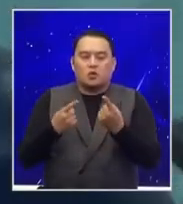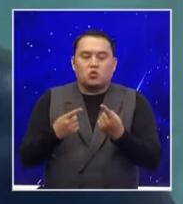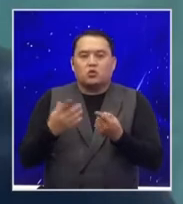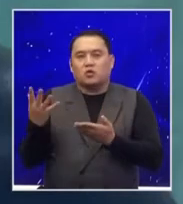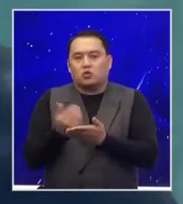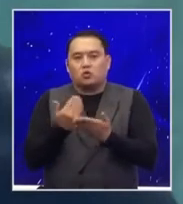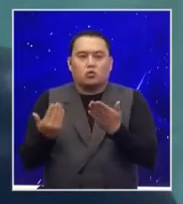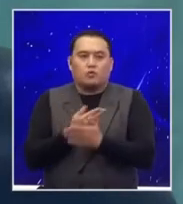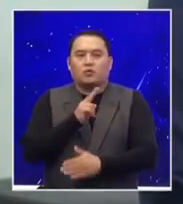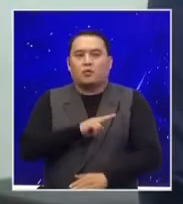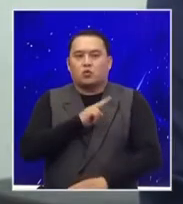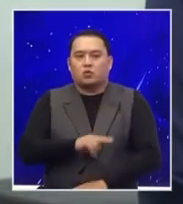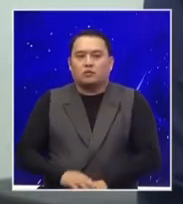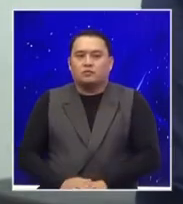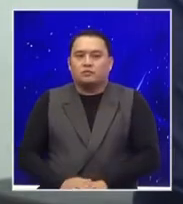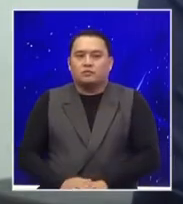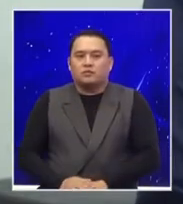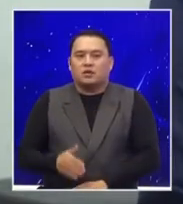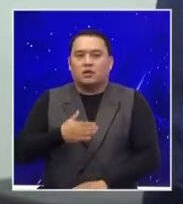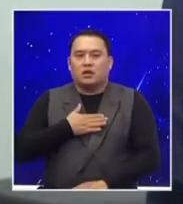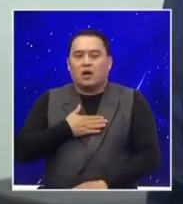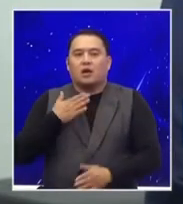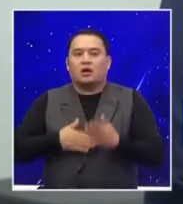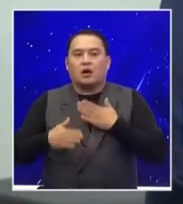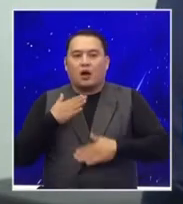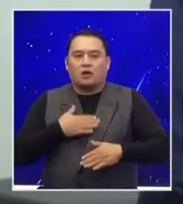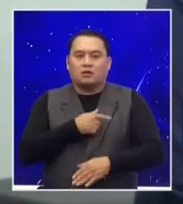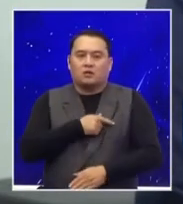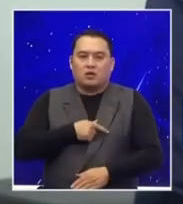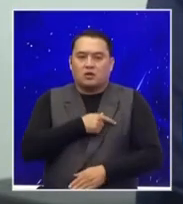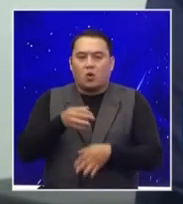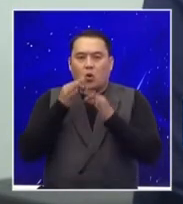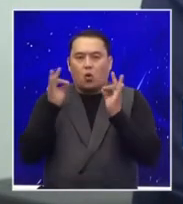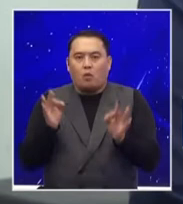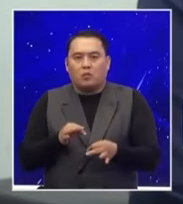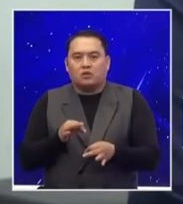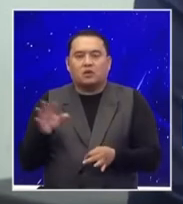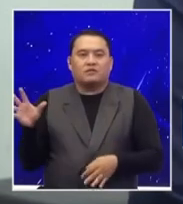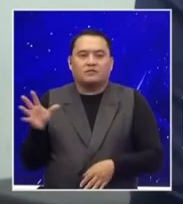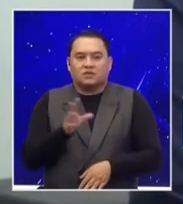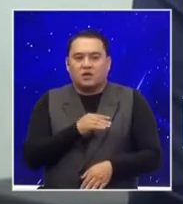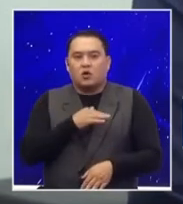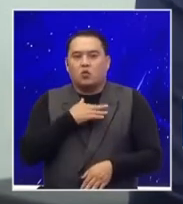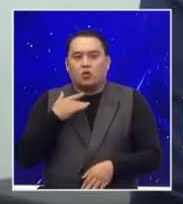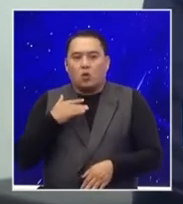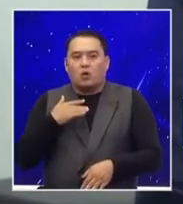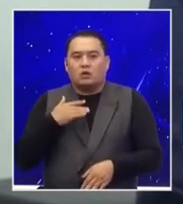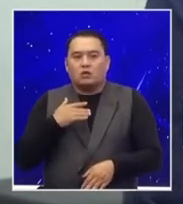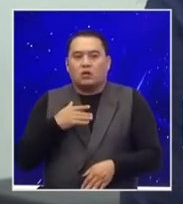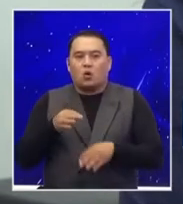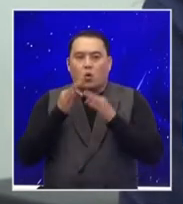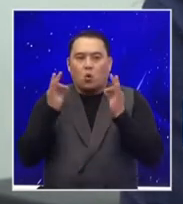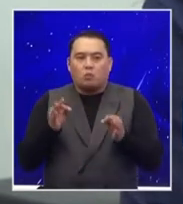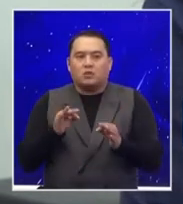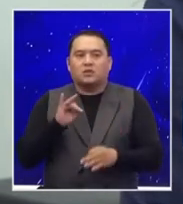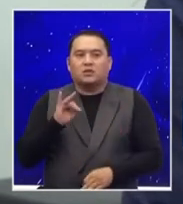нашел новую работу. Что здесь радость? Здесь реально тренировали инструктора с опытом. Они уже многие за много лет уже накопили опыт и